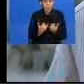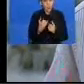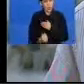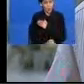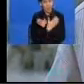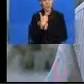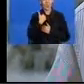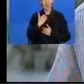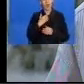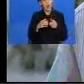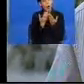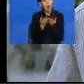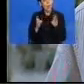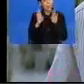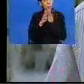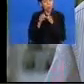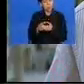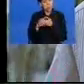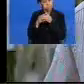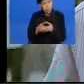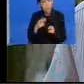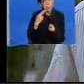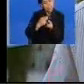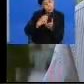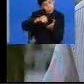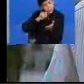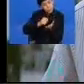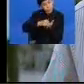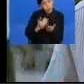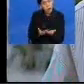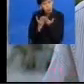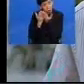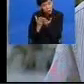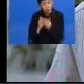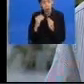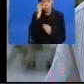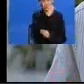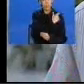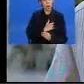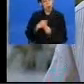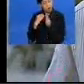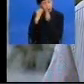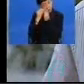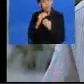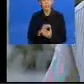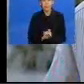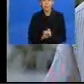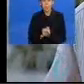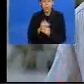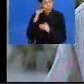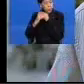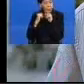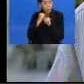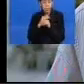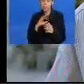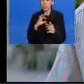กาสก็พาครอบครัวมาลงนามถวายพระพรขอพระองค์ทรงพระเจริญแล้วก็มีพระชนมายุ